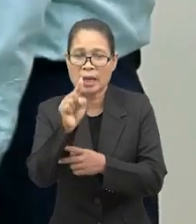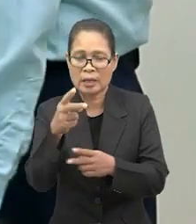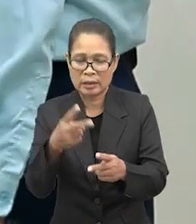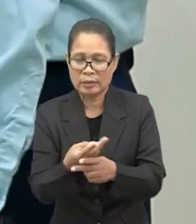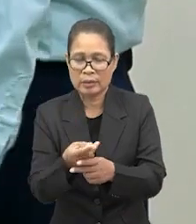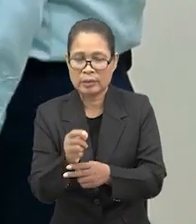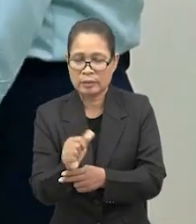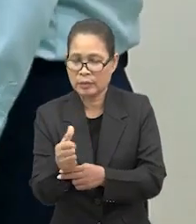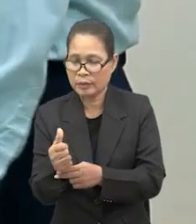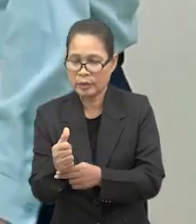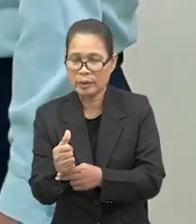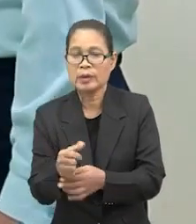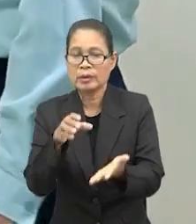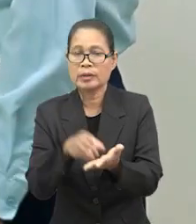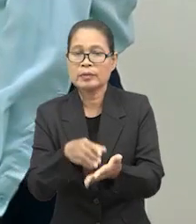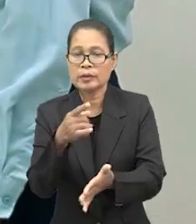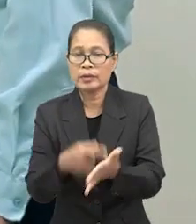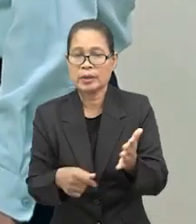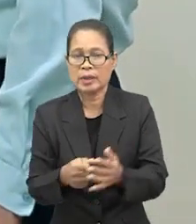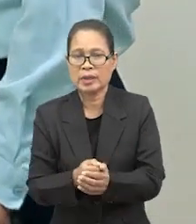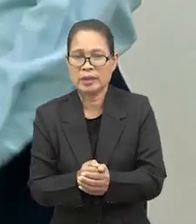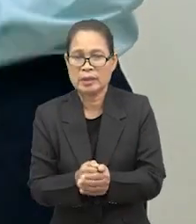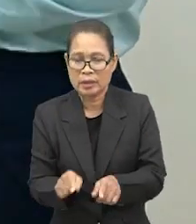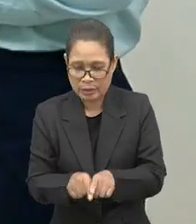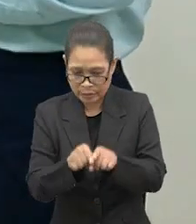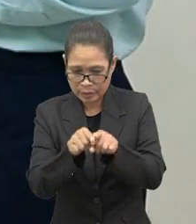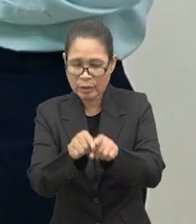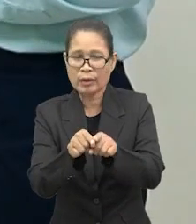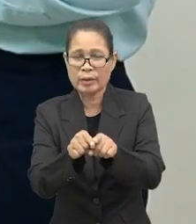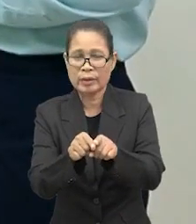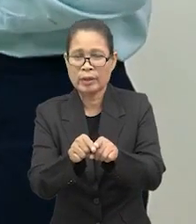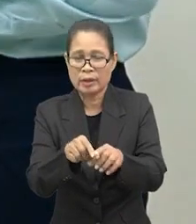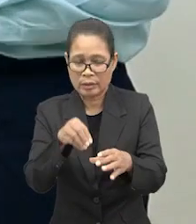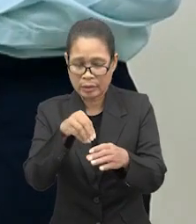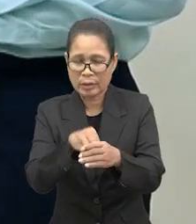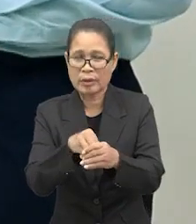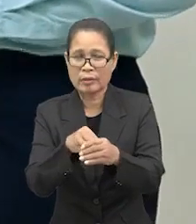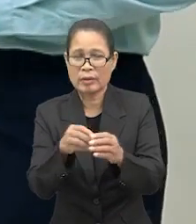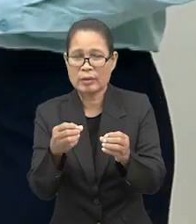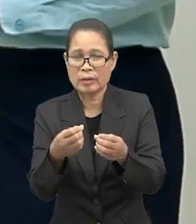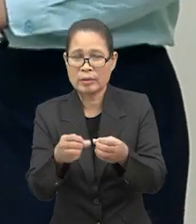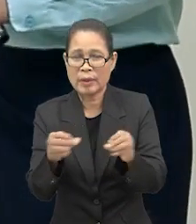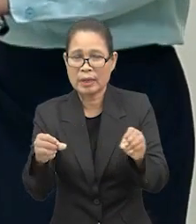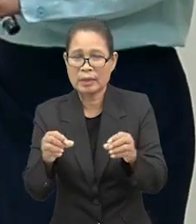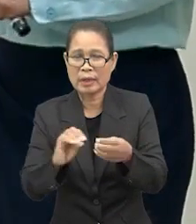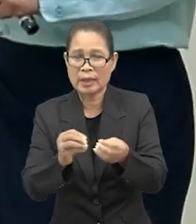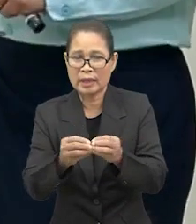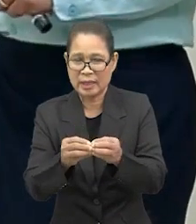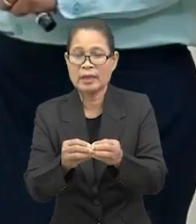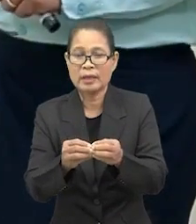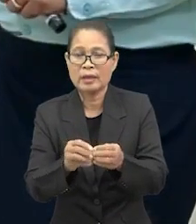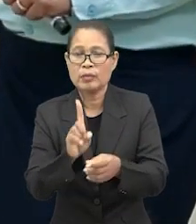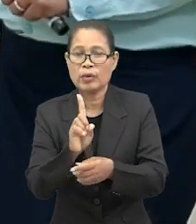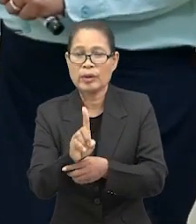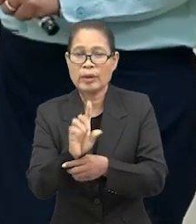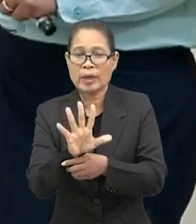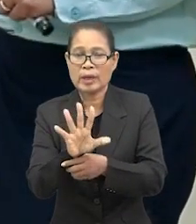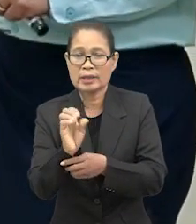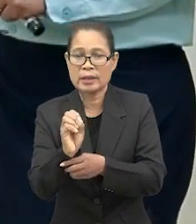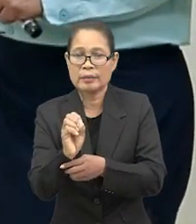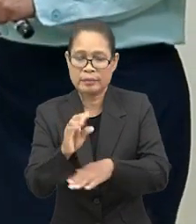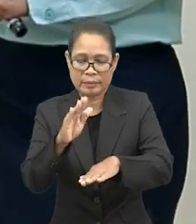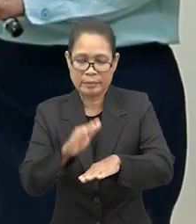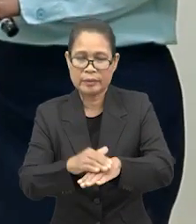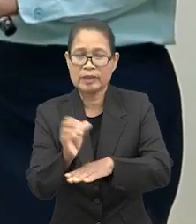tua thì pi thà ta tua đi mùi chia chùm luôn ở vậy đối nó không là bạc lệ ní mùi rối ha sấp